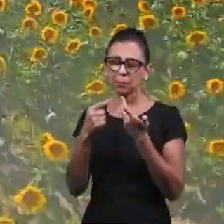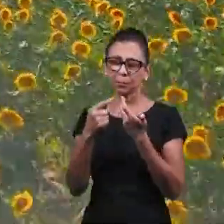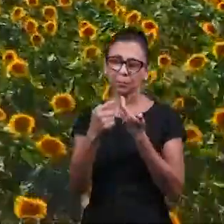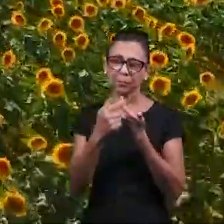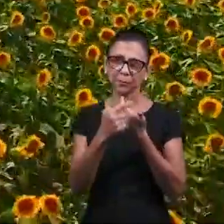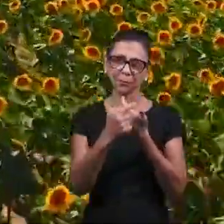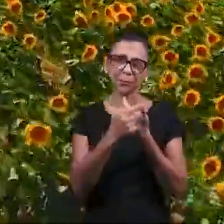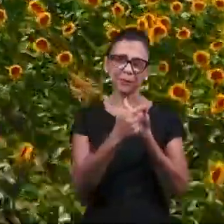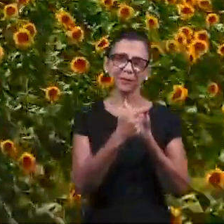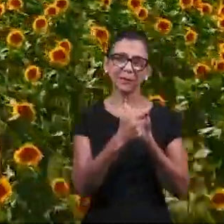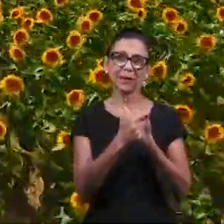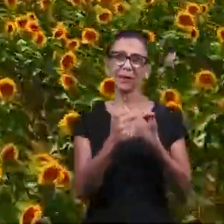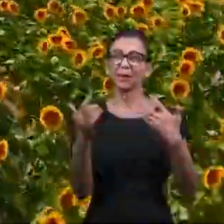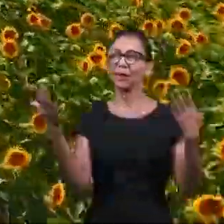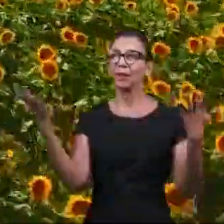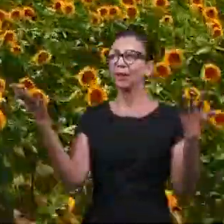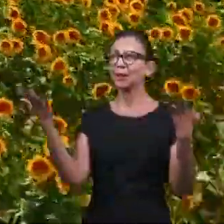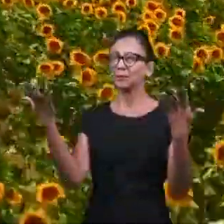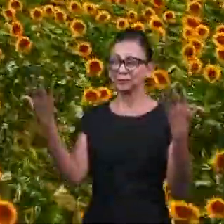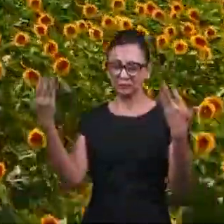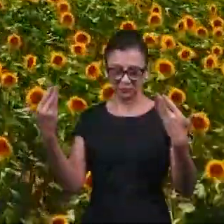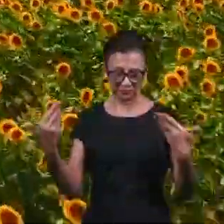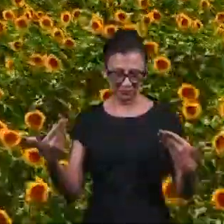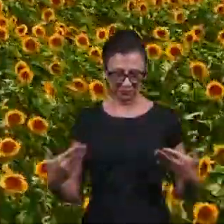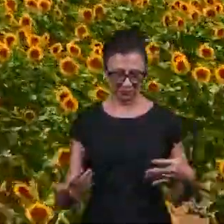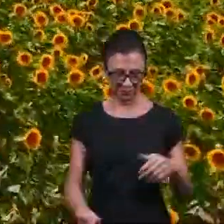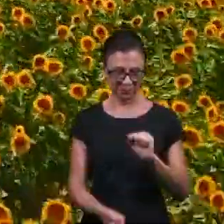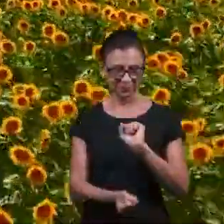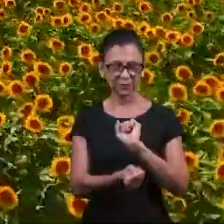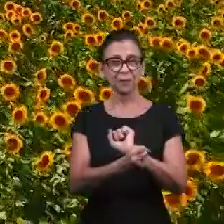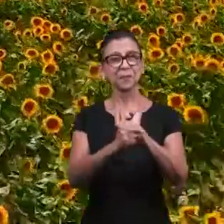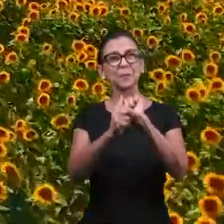кровь, я получил освобождение.